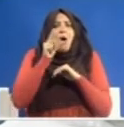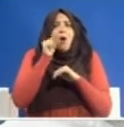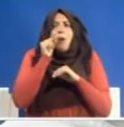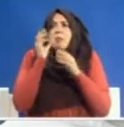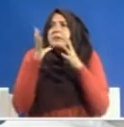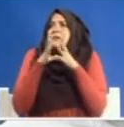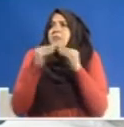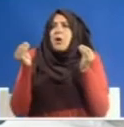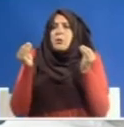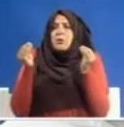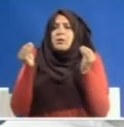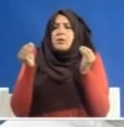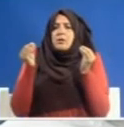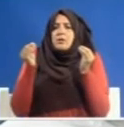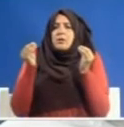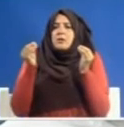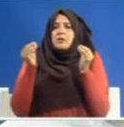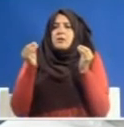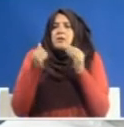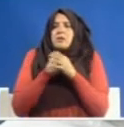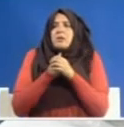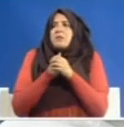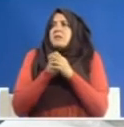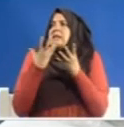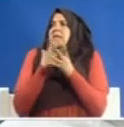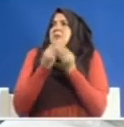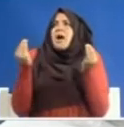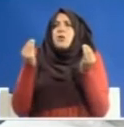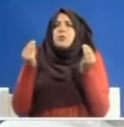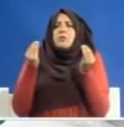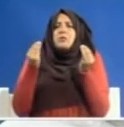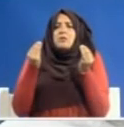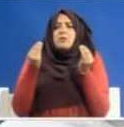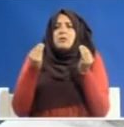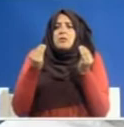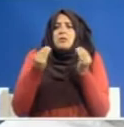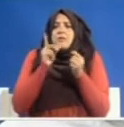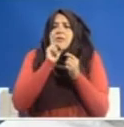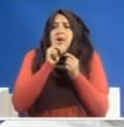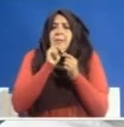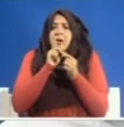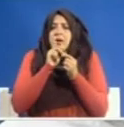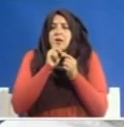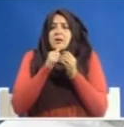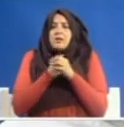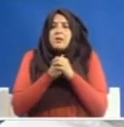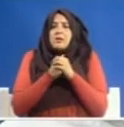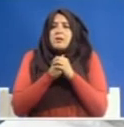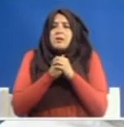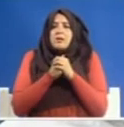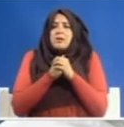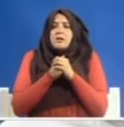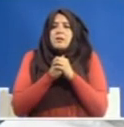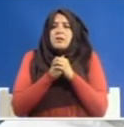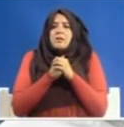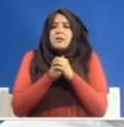بشأنها بشأنه حكم بالفقدان. تدخل المرأة هذه الزوجة زوجة